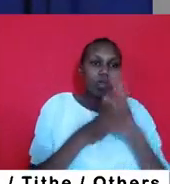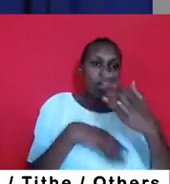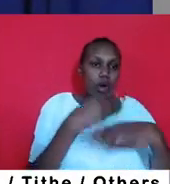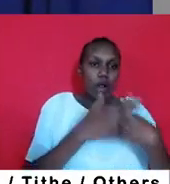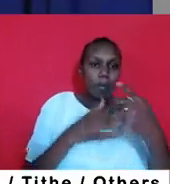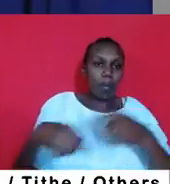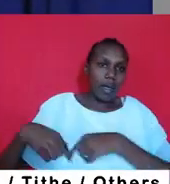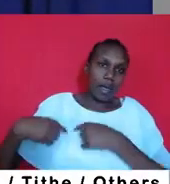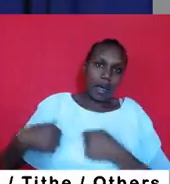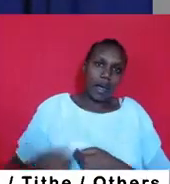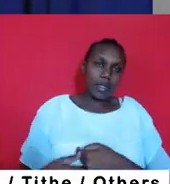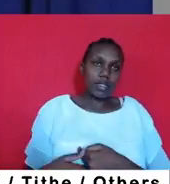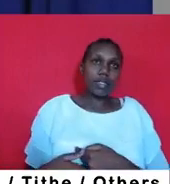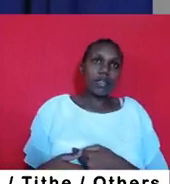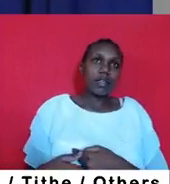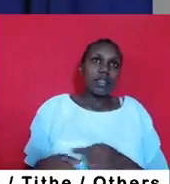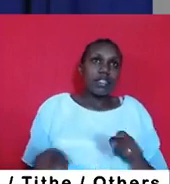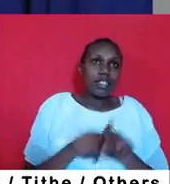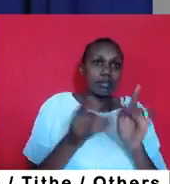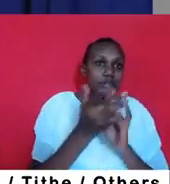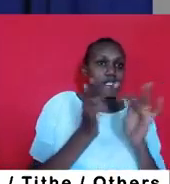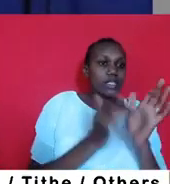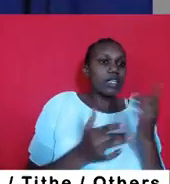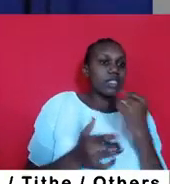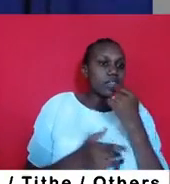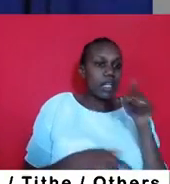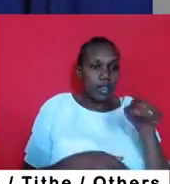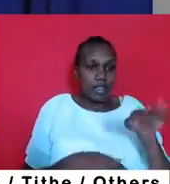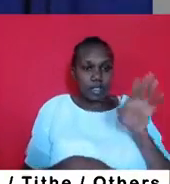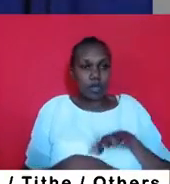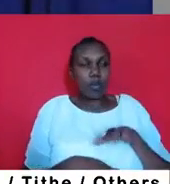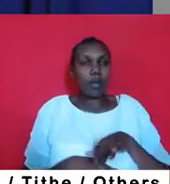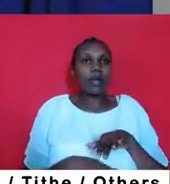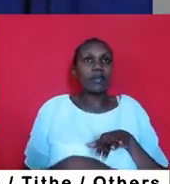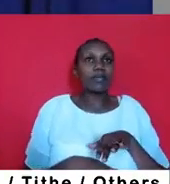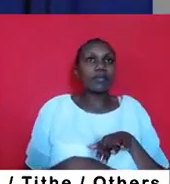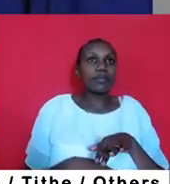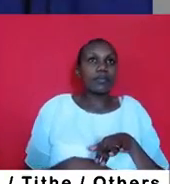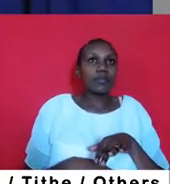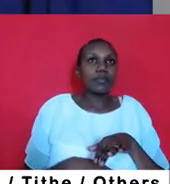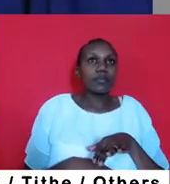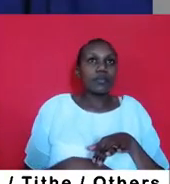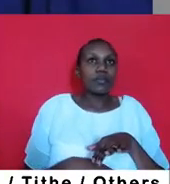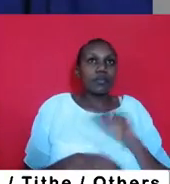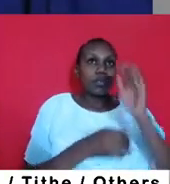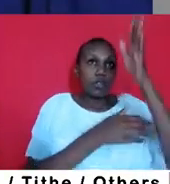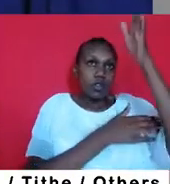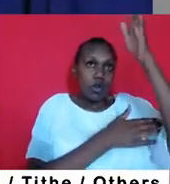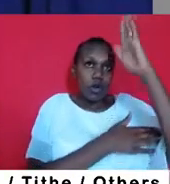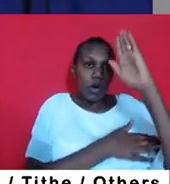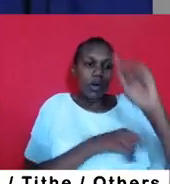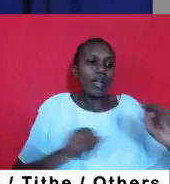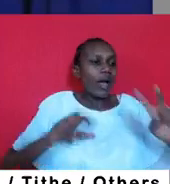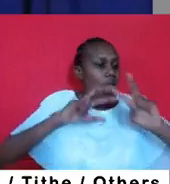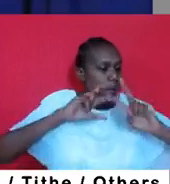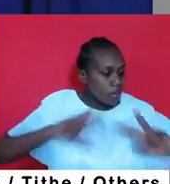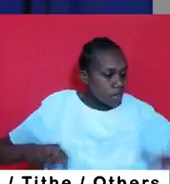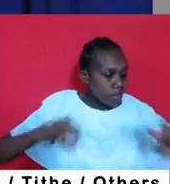wote? Na ndio Yesu akaambia mwanamke Msamaria, Mungu